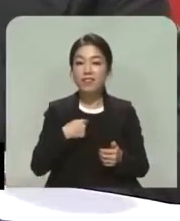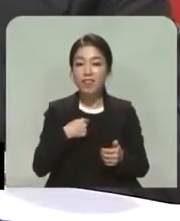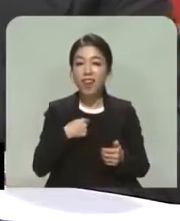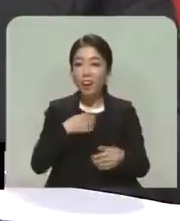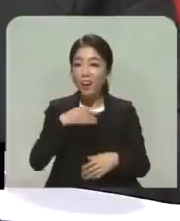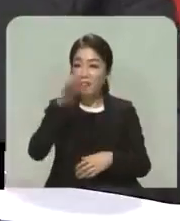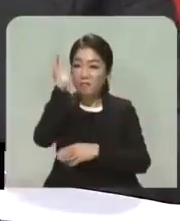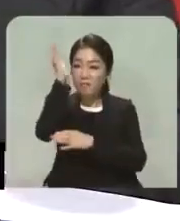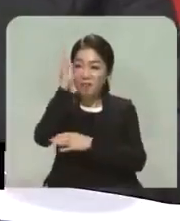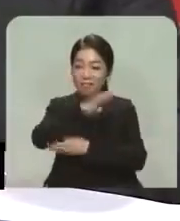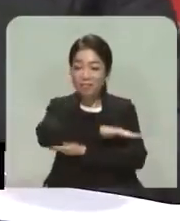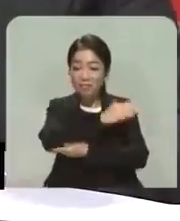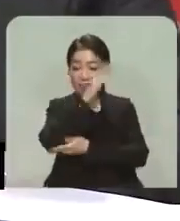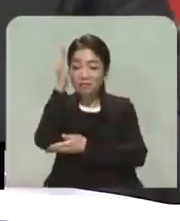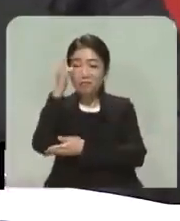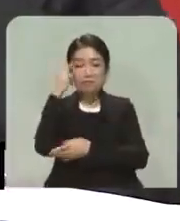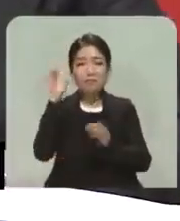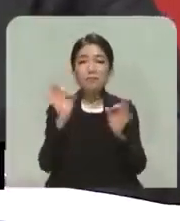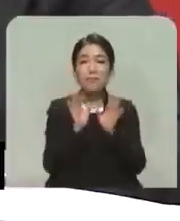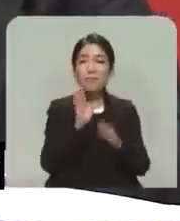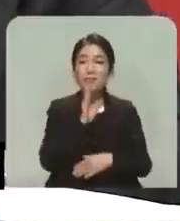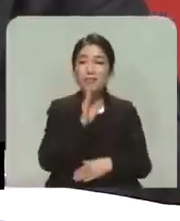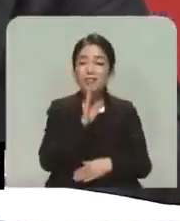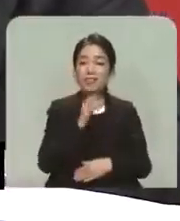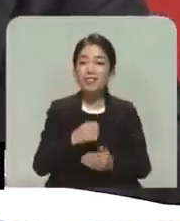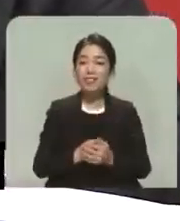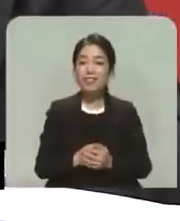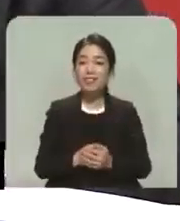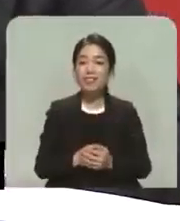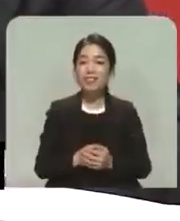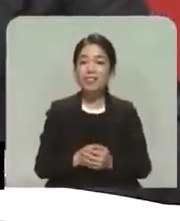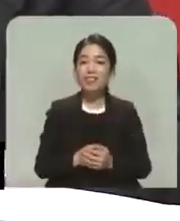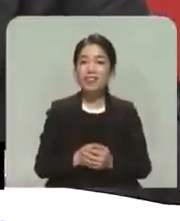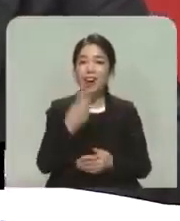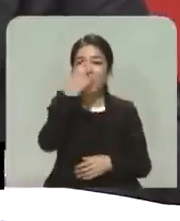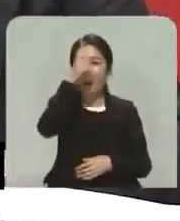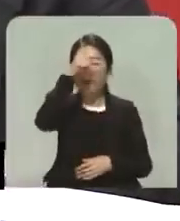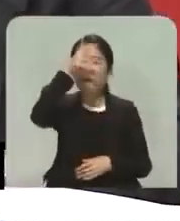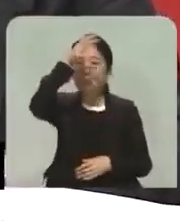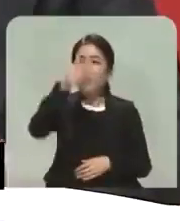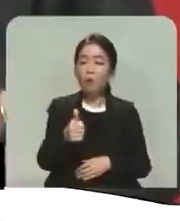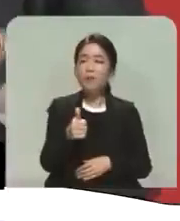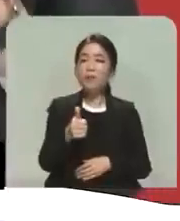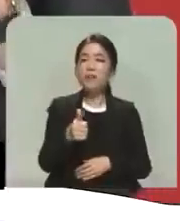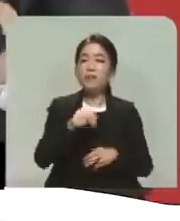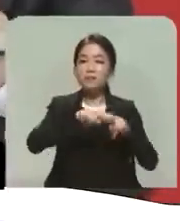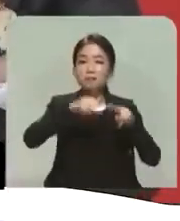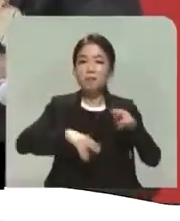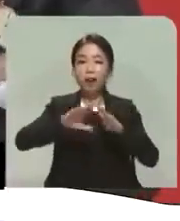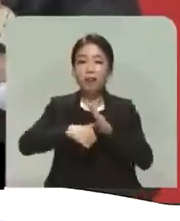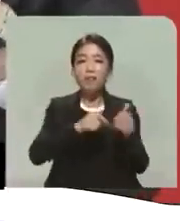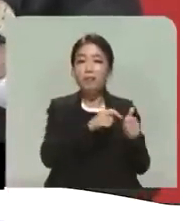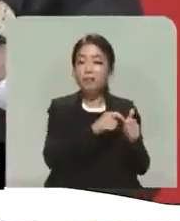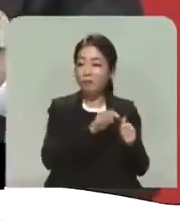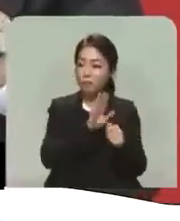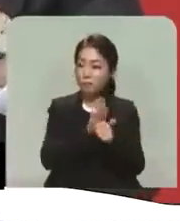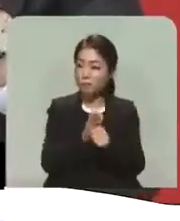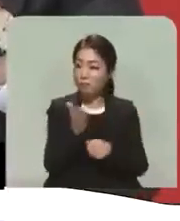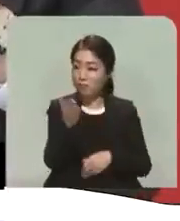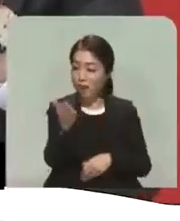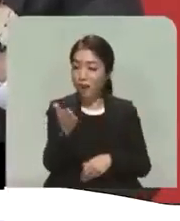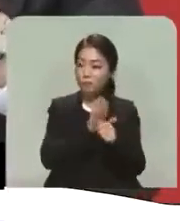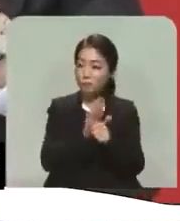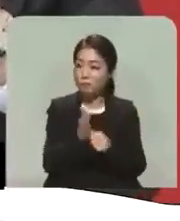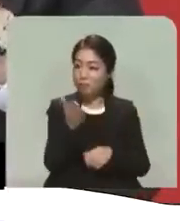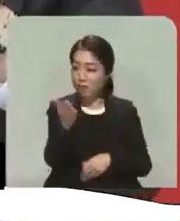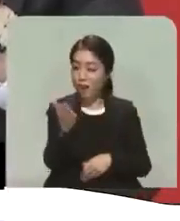불러드린 게 아니, 좀 황당하지 않습니까? 아니, 전 모르겠어요. 아니, 그런 검찰총장을 그만두실 때도 이 사람이 조언을 했습니까?